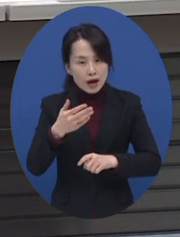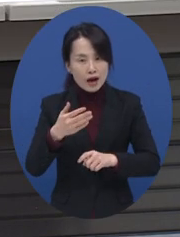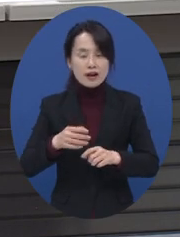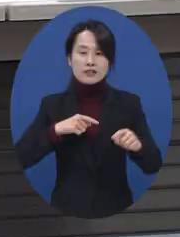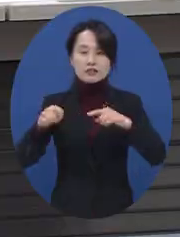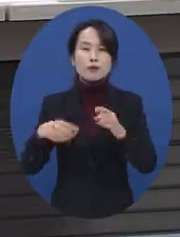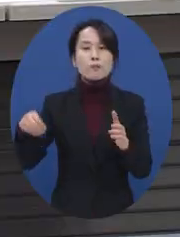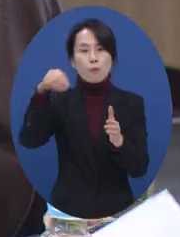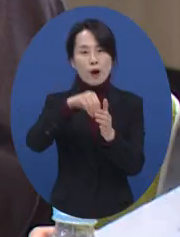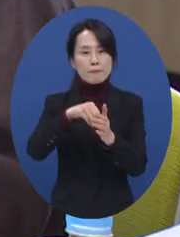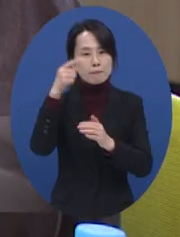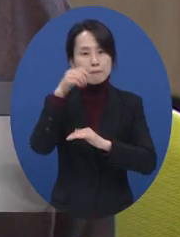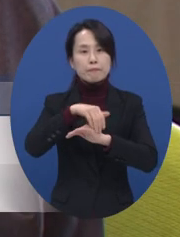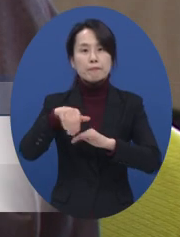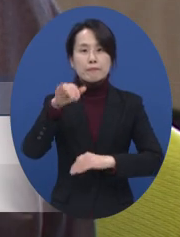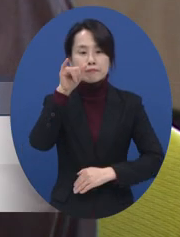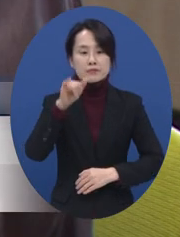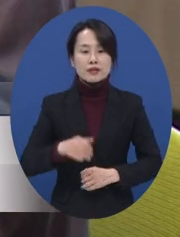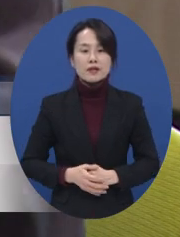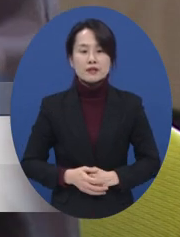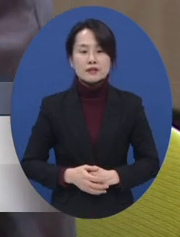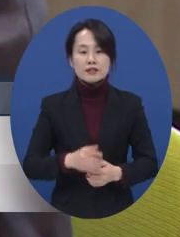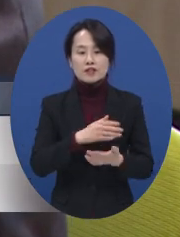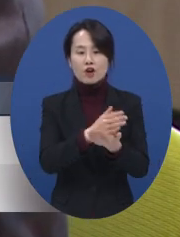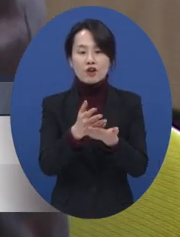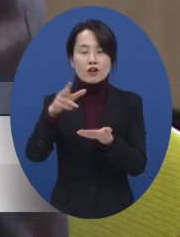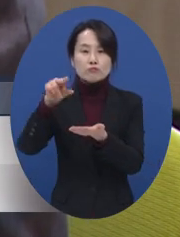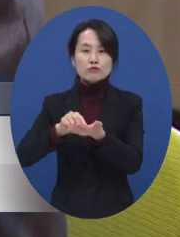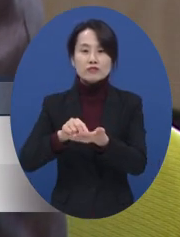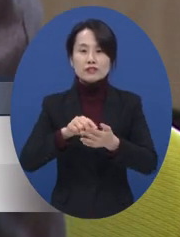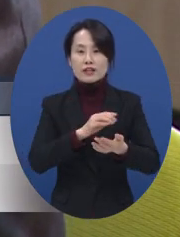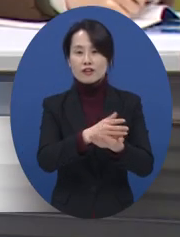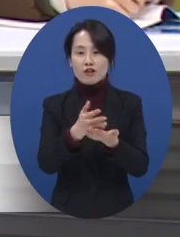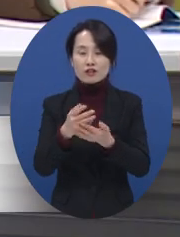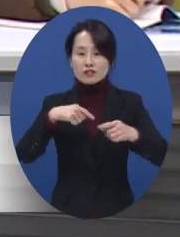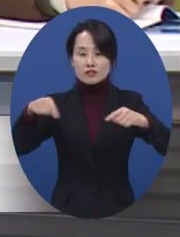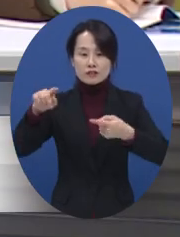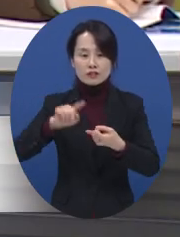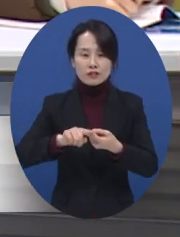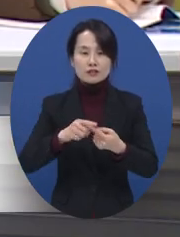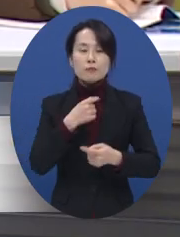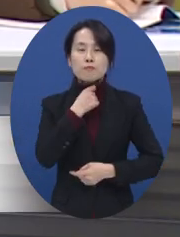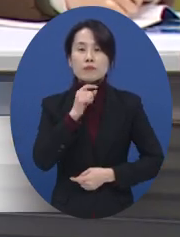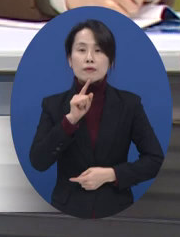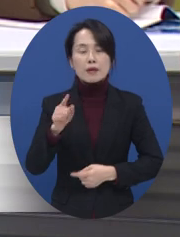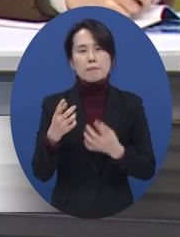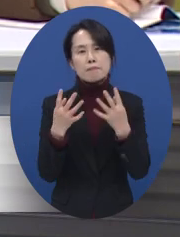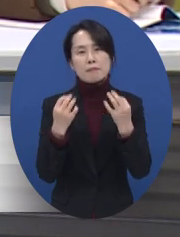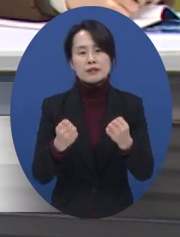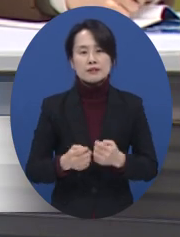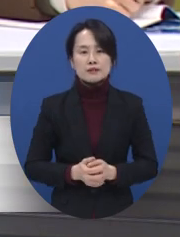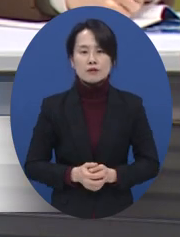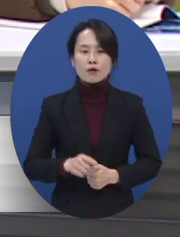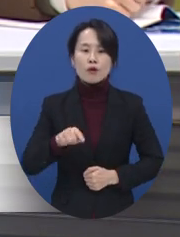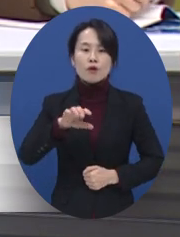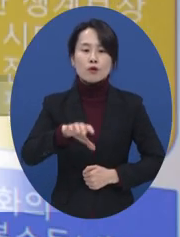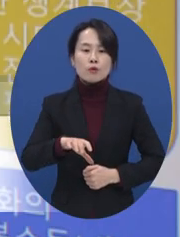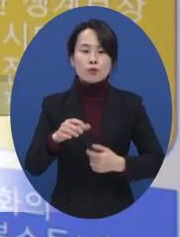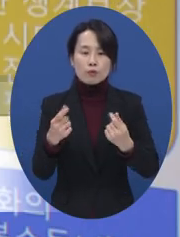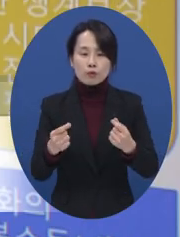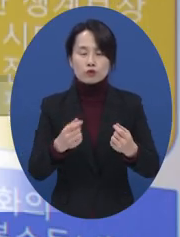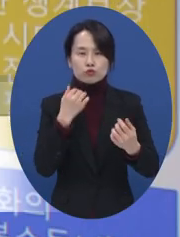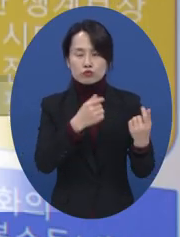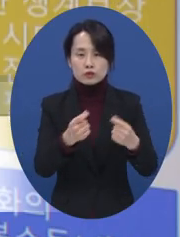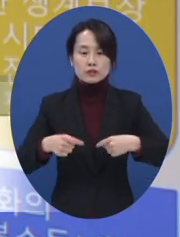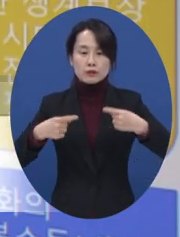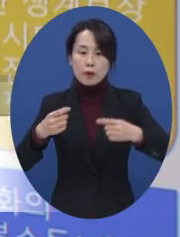반영될 계획입니다. 경기도의 여러 가지 문제, 여러 가지 정책들에 대해서 하고 싶은 얘기들이 되게 많았는데, 이런 자리가 누구나